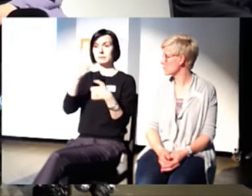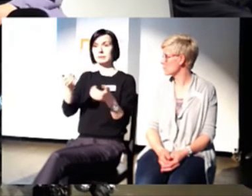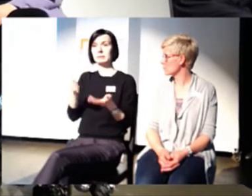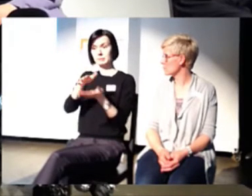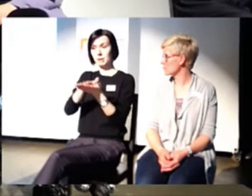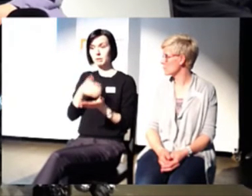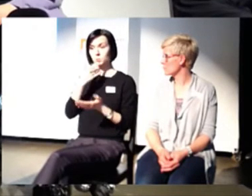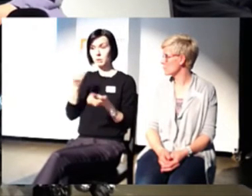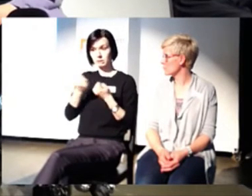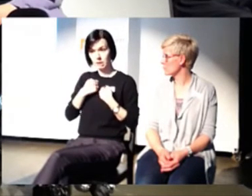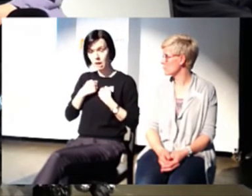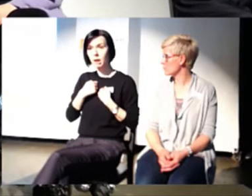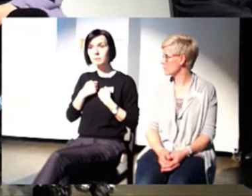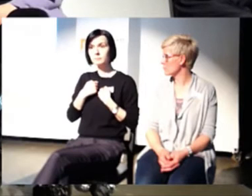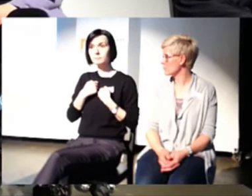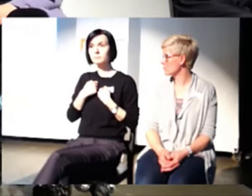Vain hakuaikana